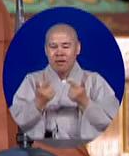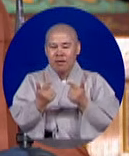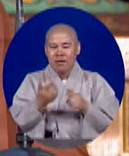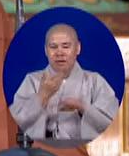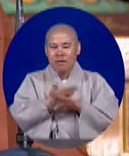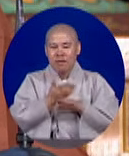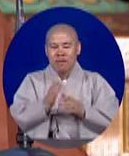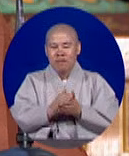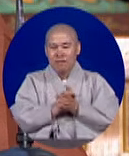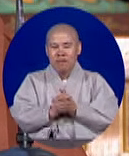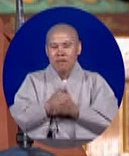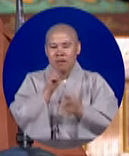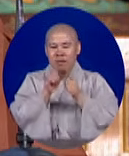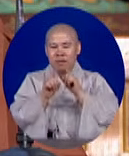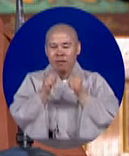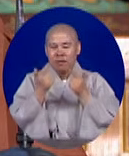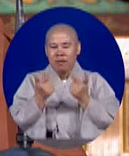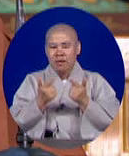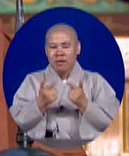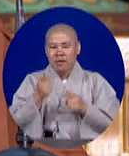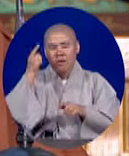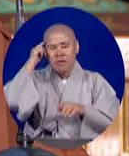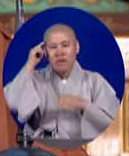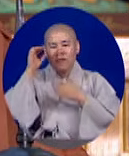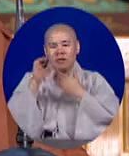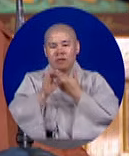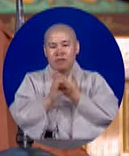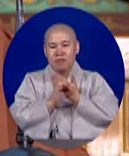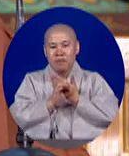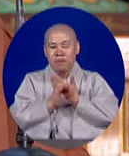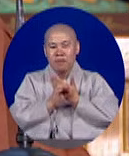얘기가 아니거든요. 그럼 왜 그러냐?